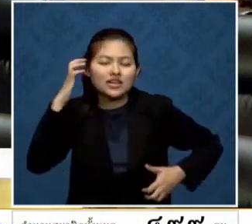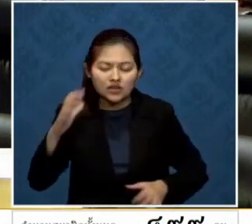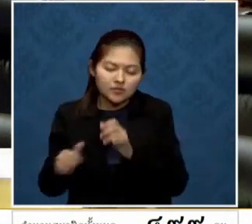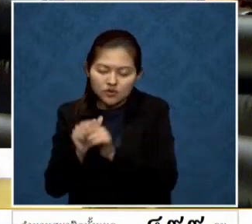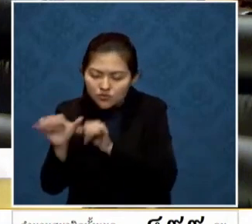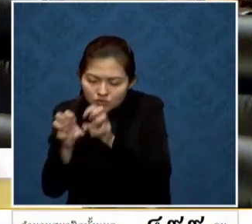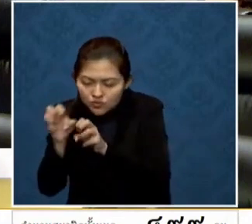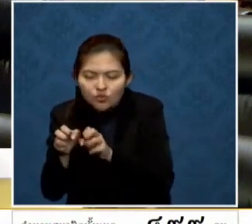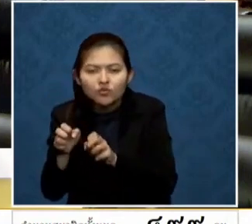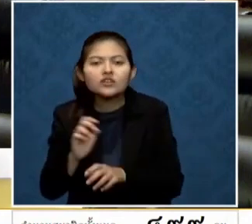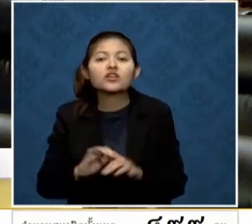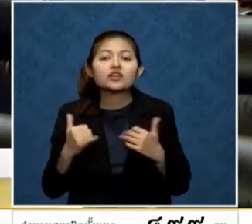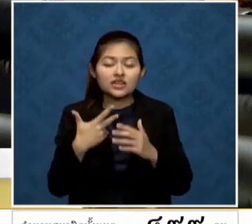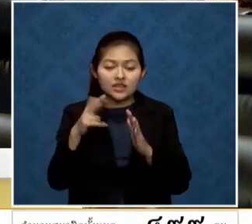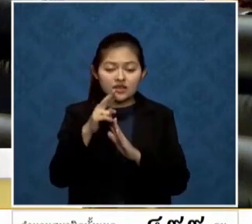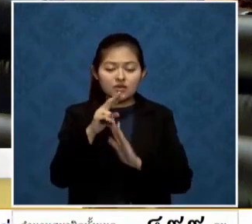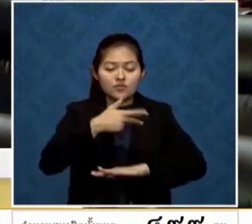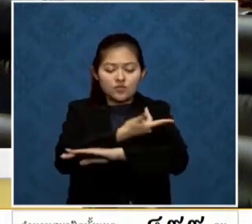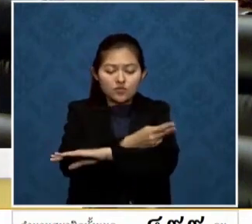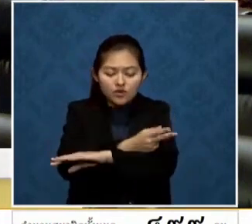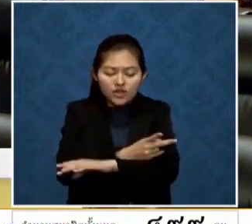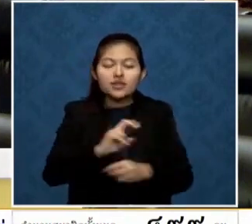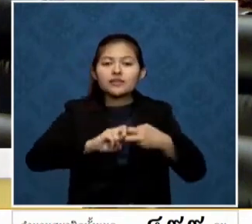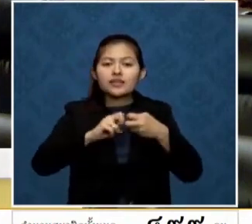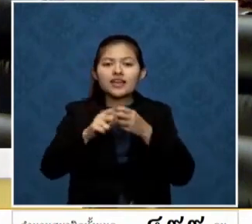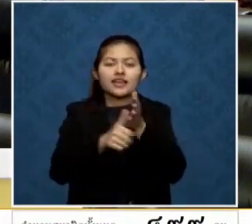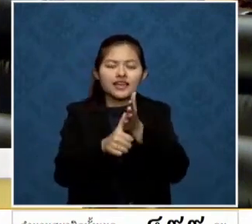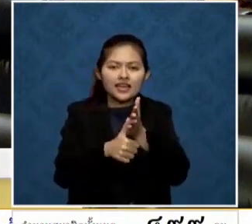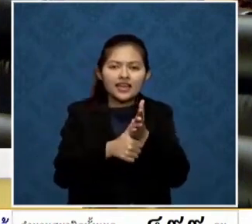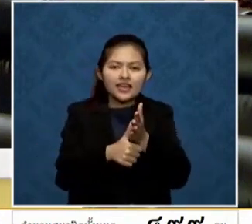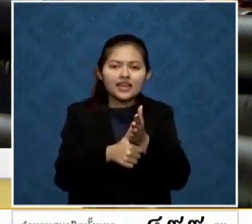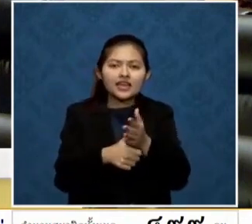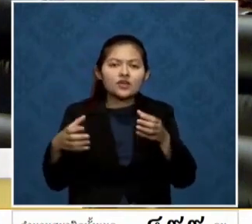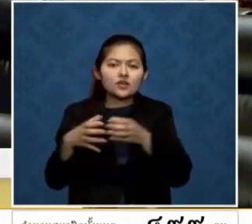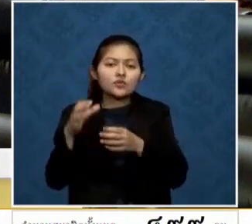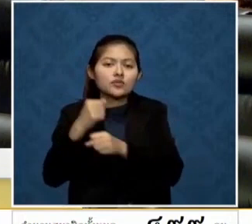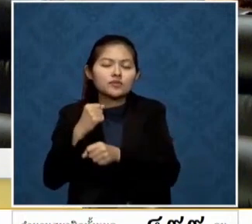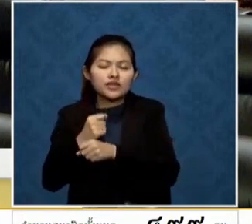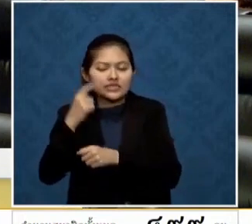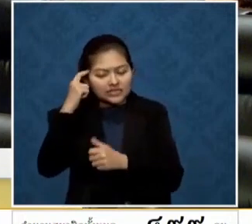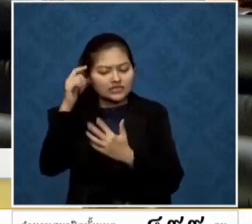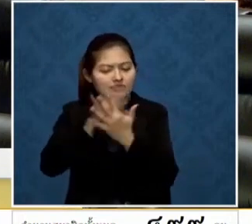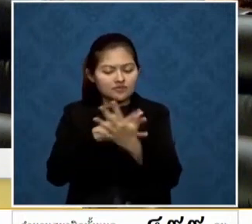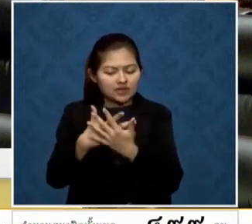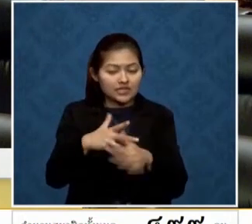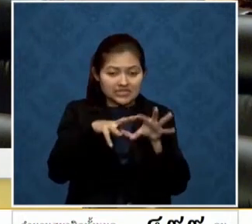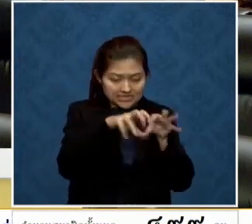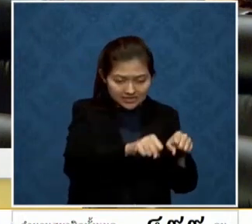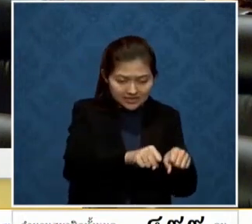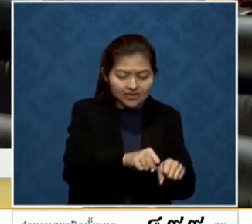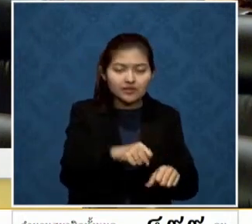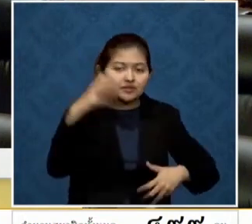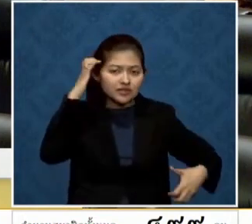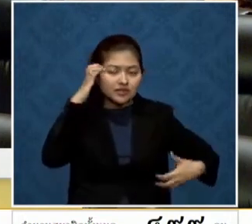จังหวัดภูเก็ตมีการแก้ไขปัญหาโดยหน่วยงานที่เกี่ยวข้องคือการวางแผนจับลิงไป